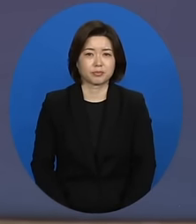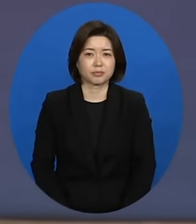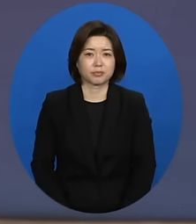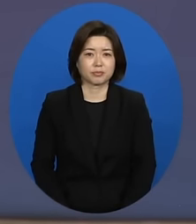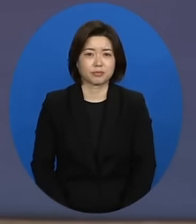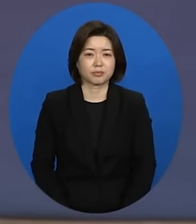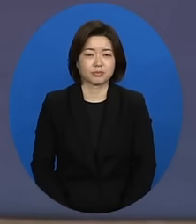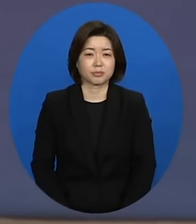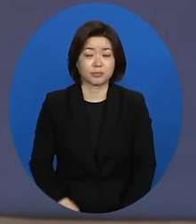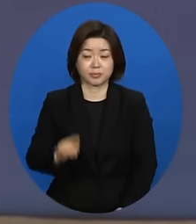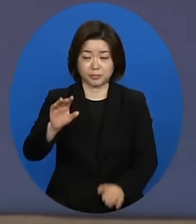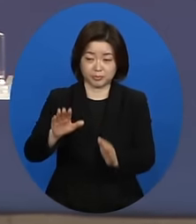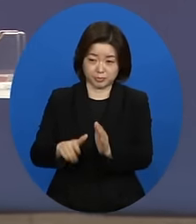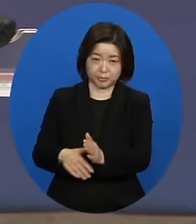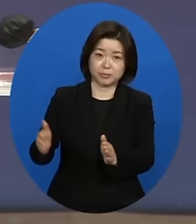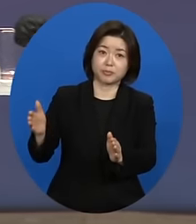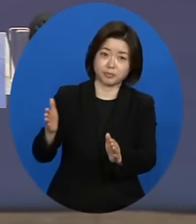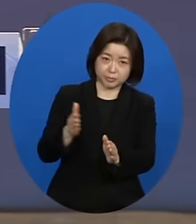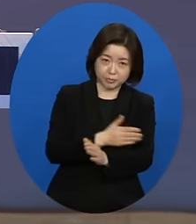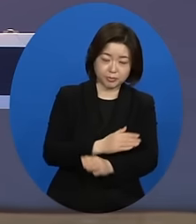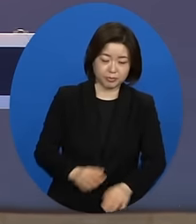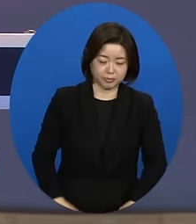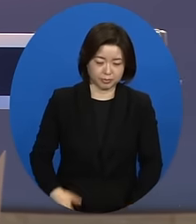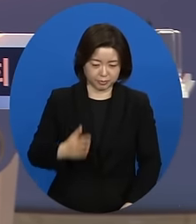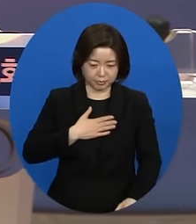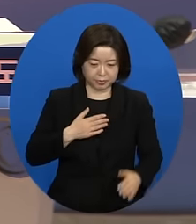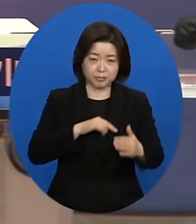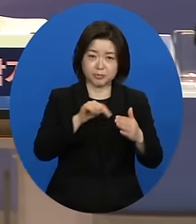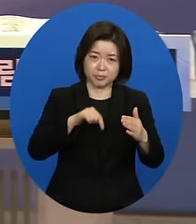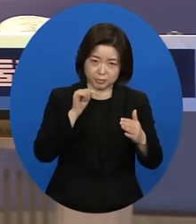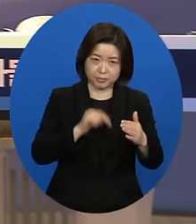그때부터 시작해서 이 속에 남아있는